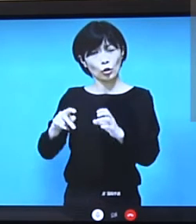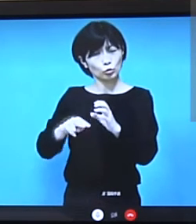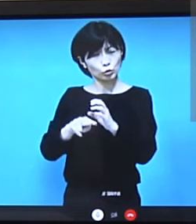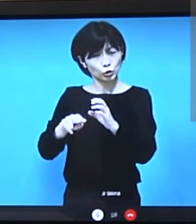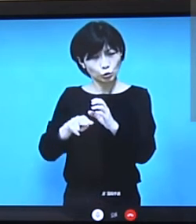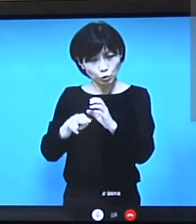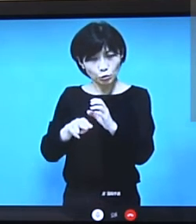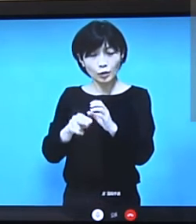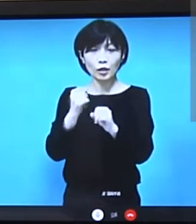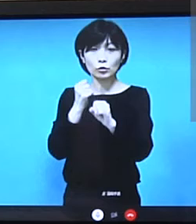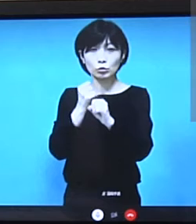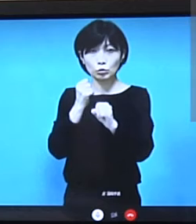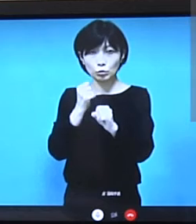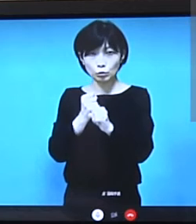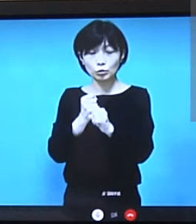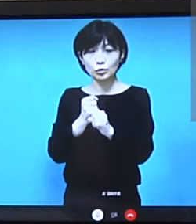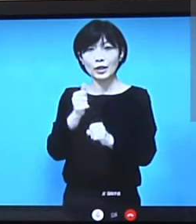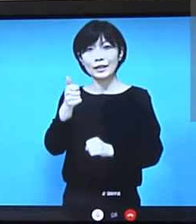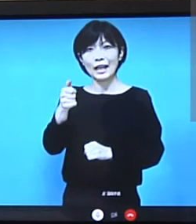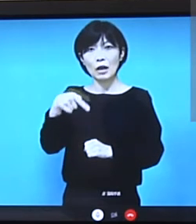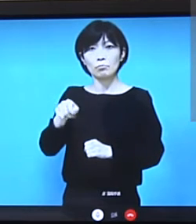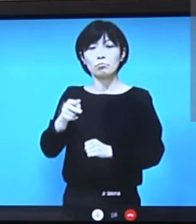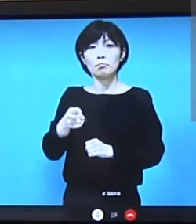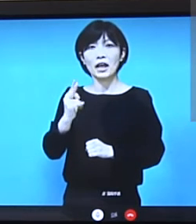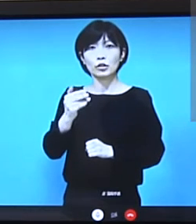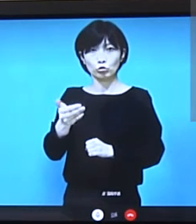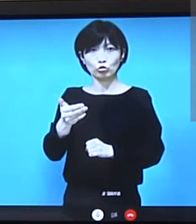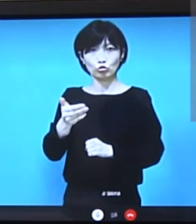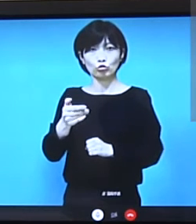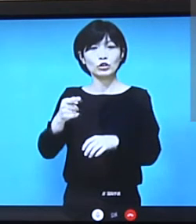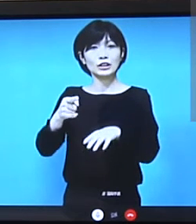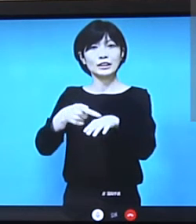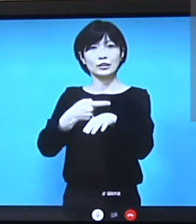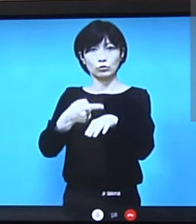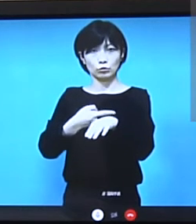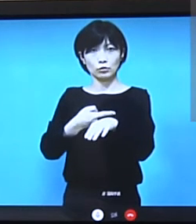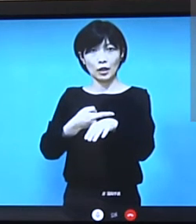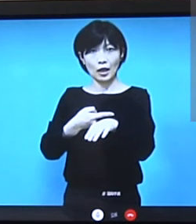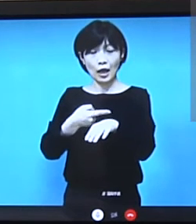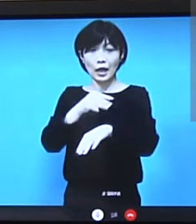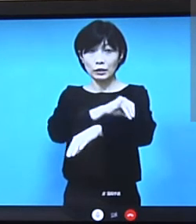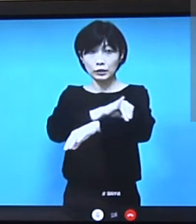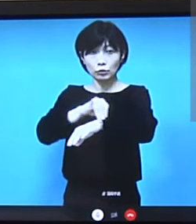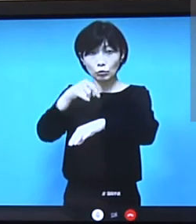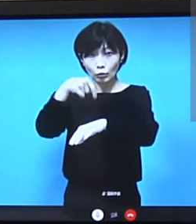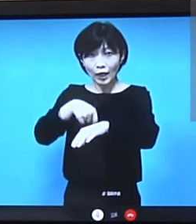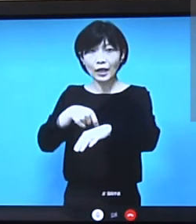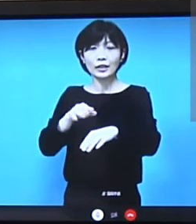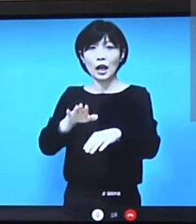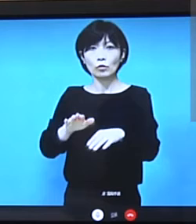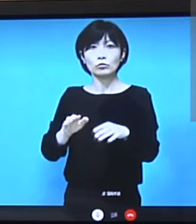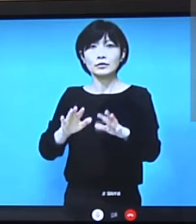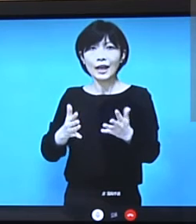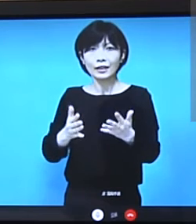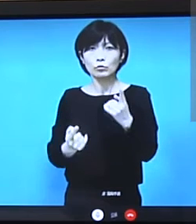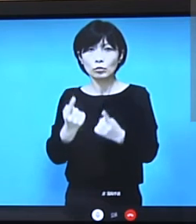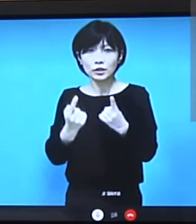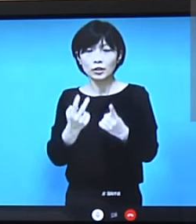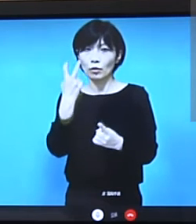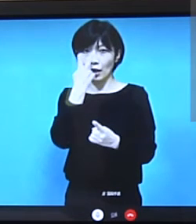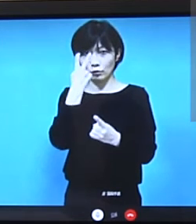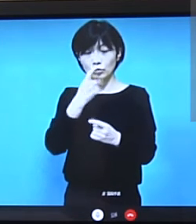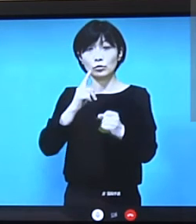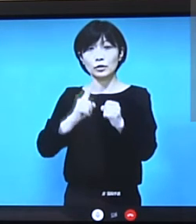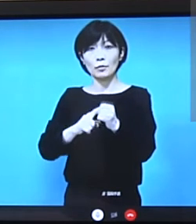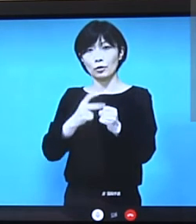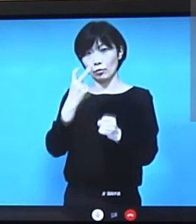質が血中にあるのを検出する検査です。ですので、ウイルスそのものは検出もそもそもし